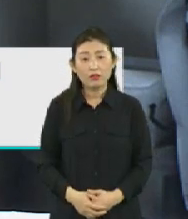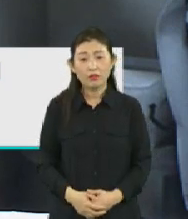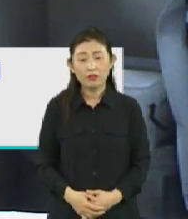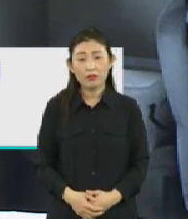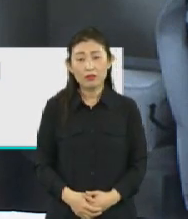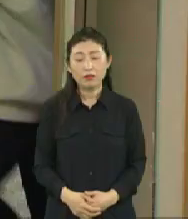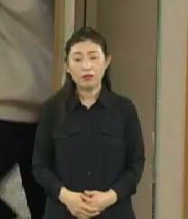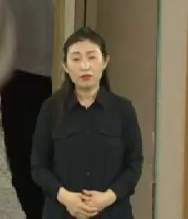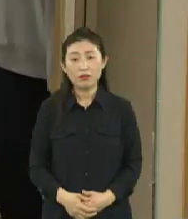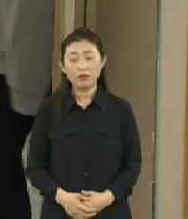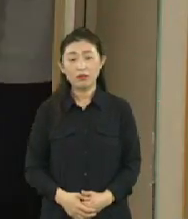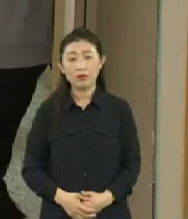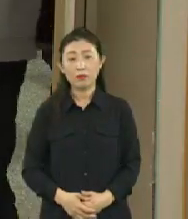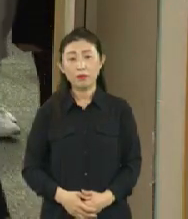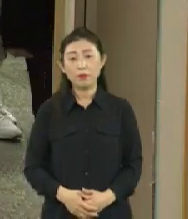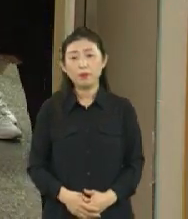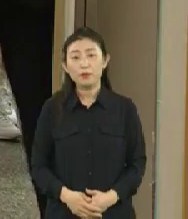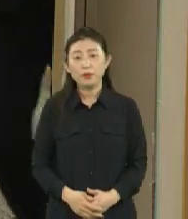기자입니다.